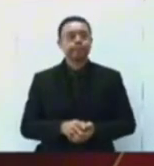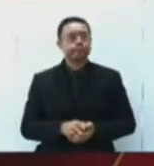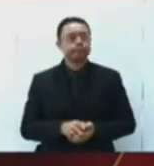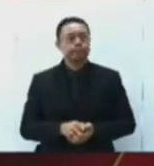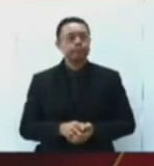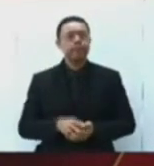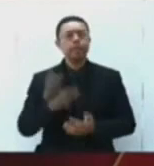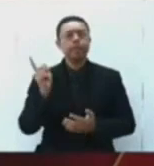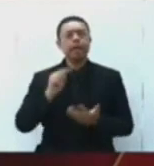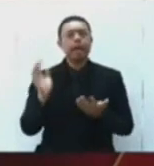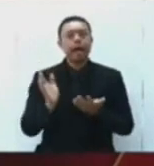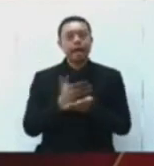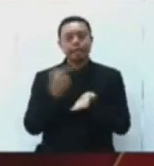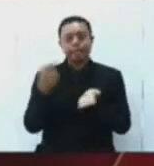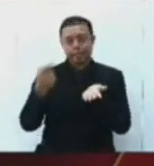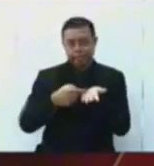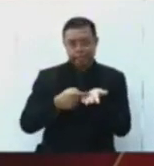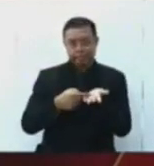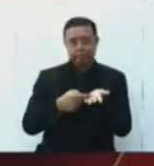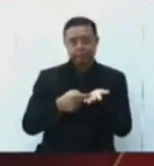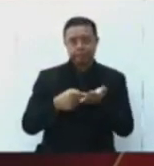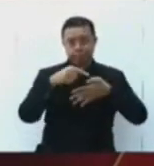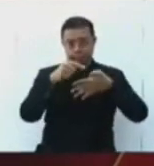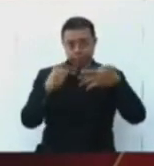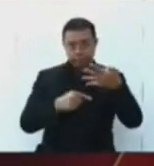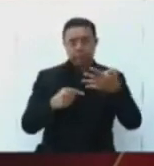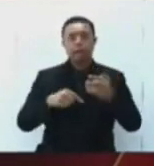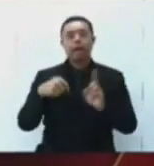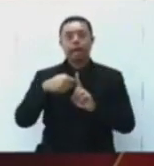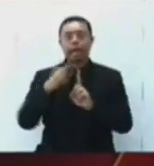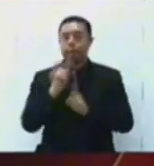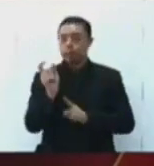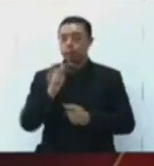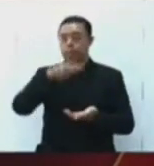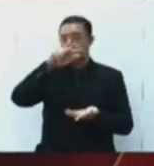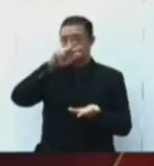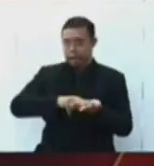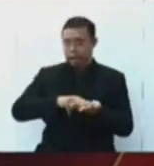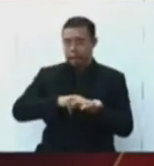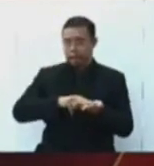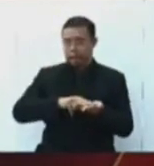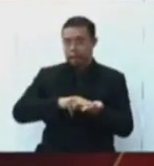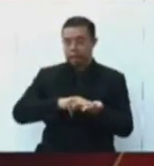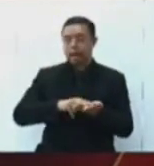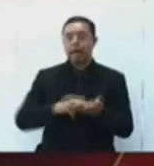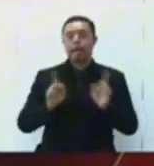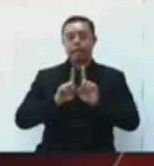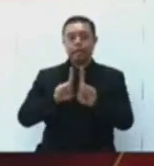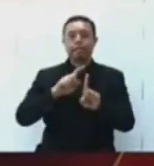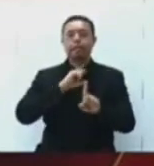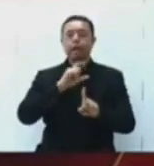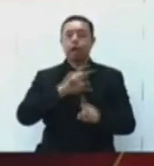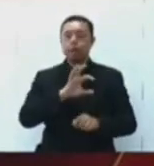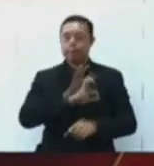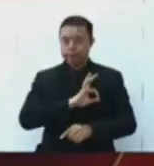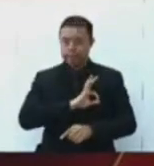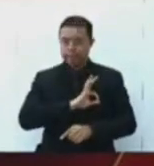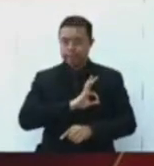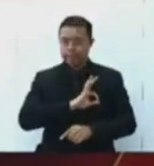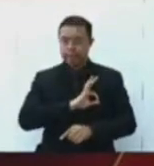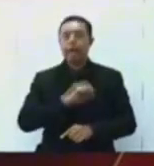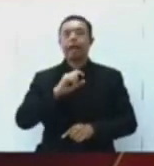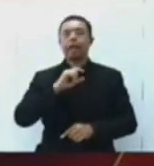ini berdasarkan hal tersebut di atas Komisi Pemilihan Umum menetapkan Pasangan calon